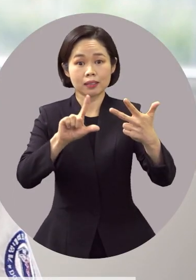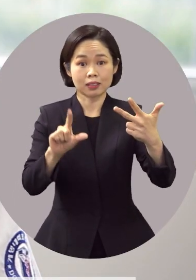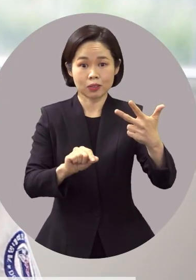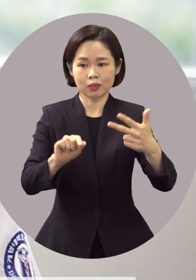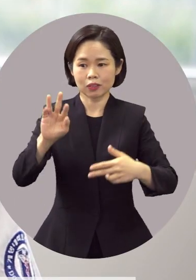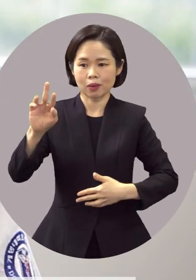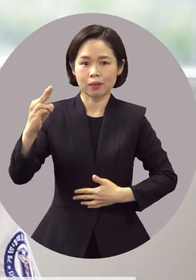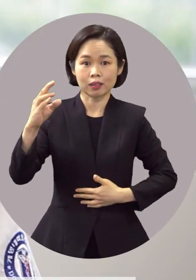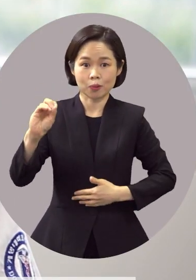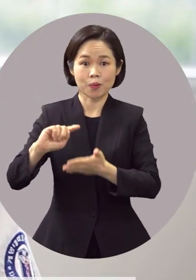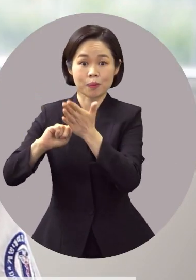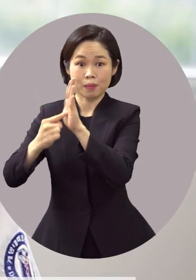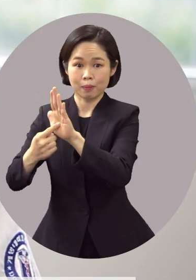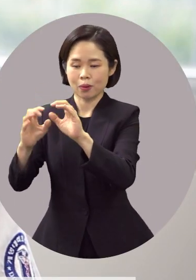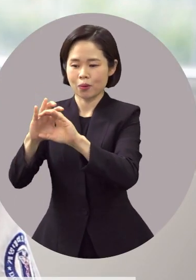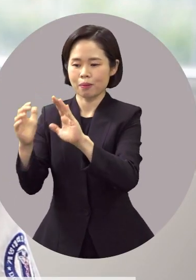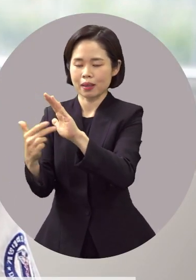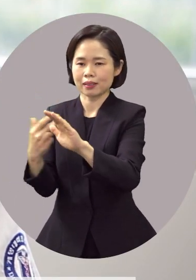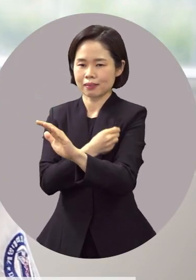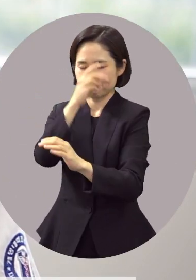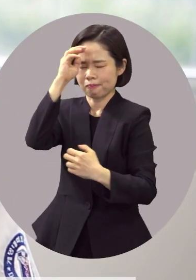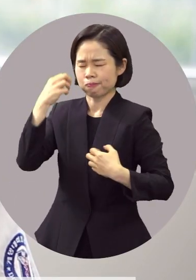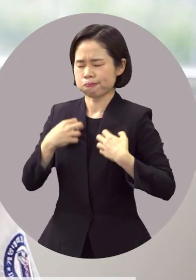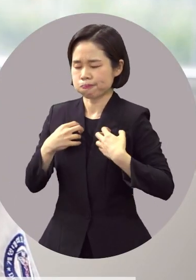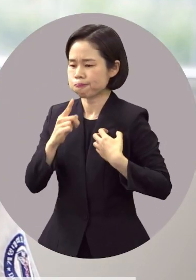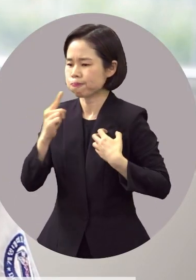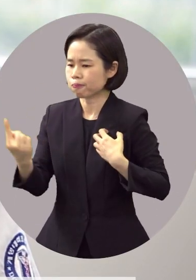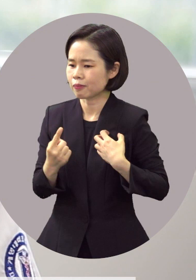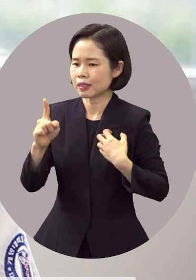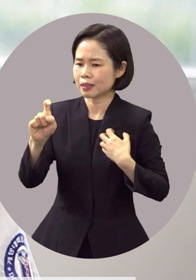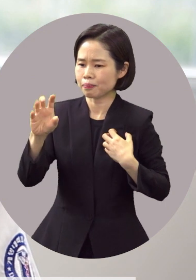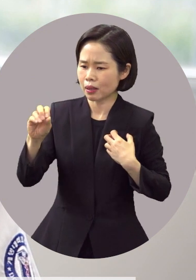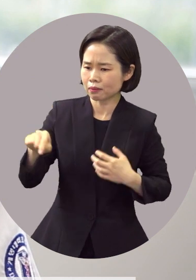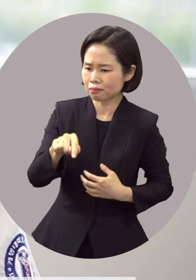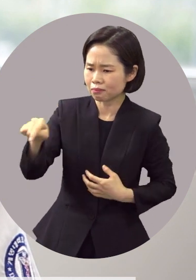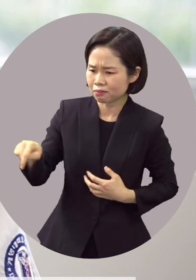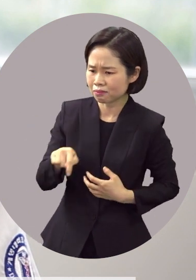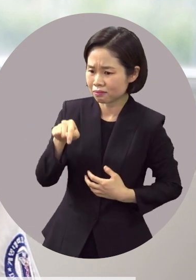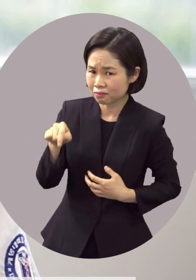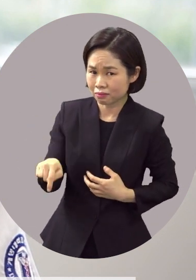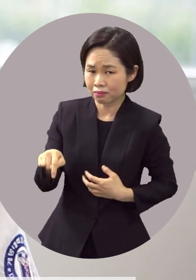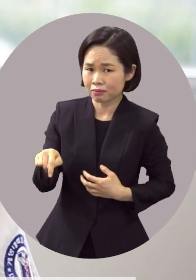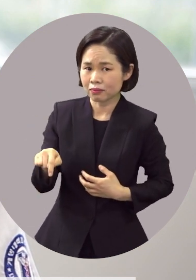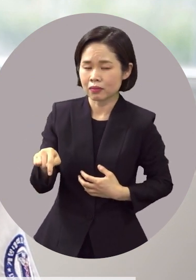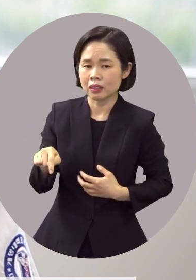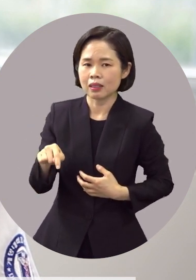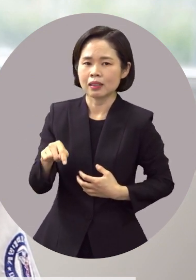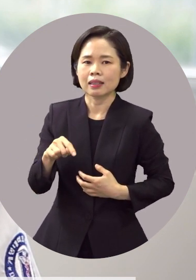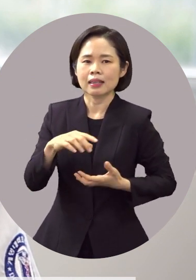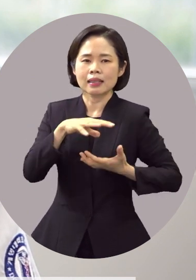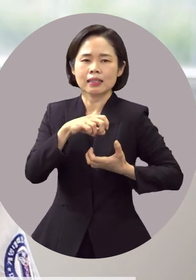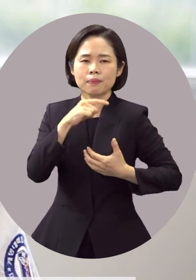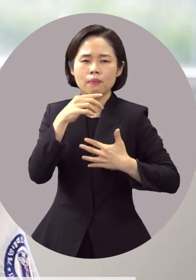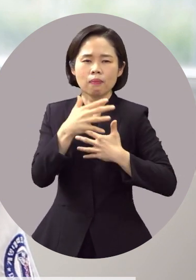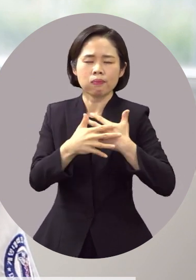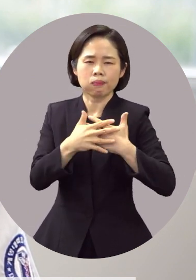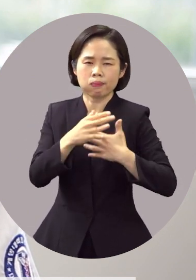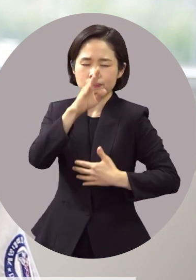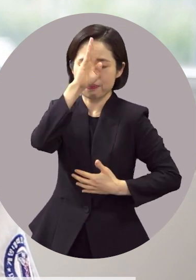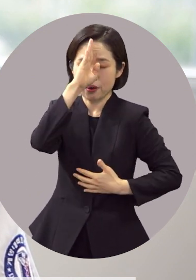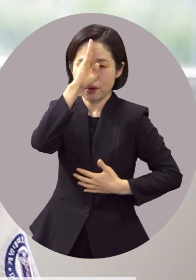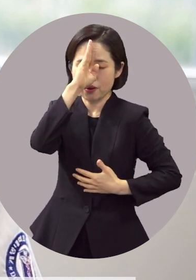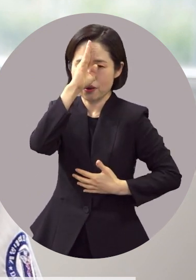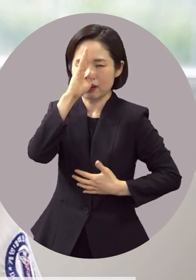올해 7월 발표된 WHO 코로나 백신 관련 부작용 보고 10여만 건의 분석 자료에 의하면 심혈관계